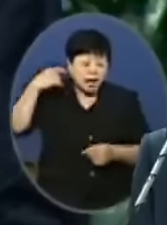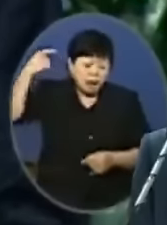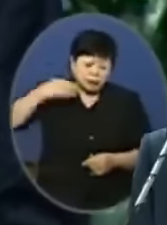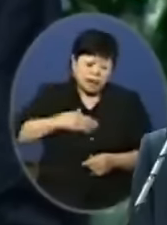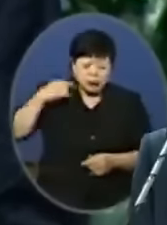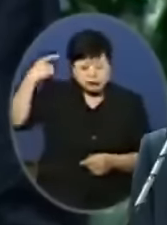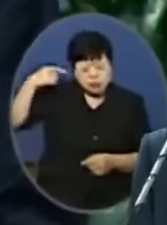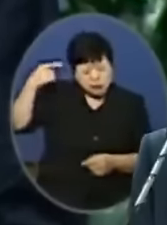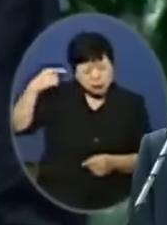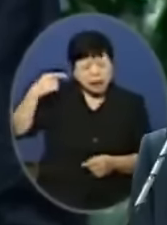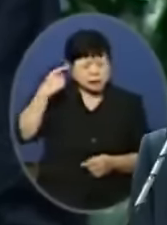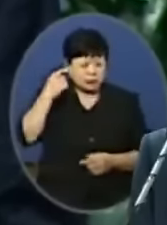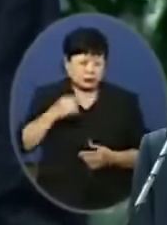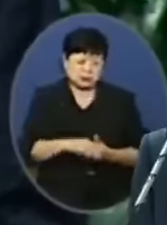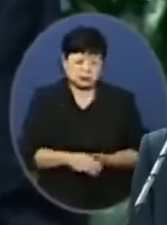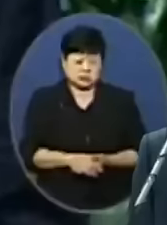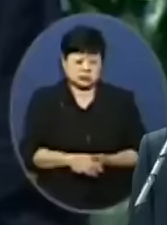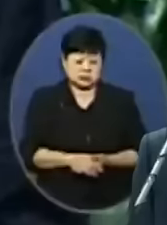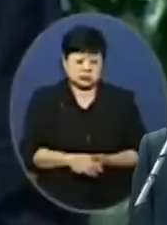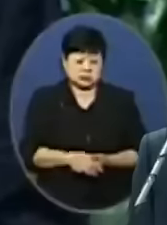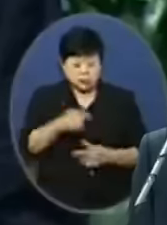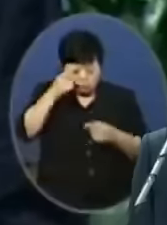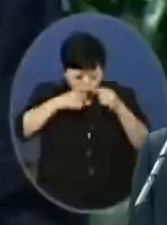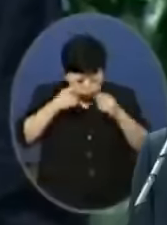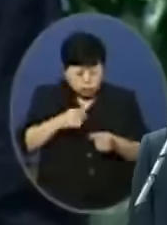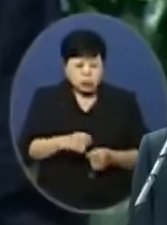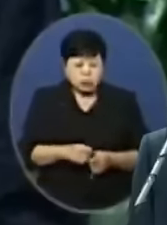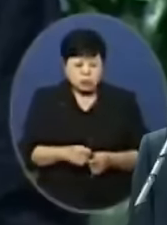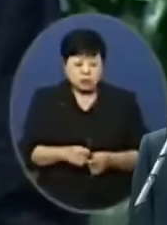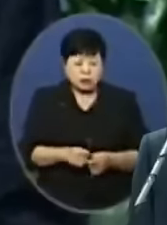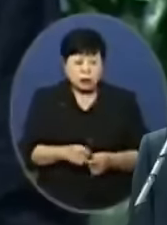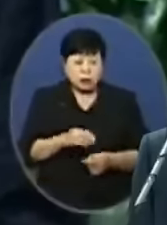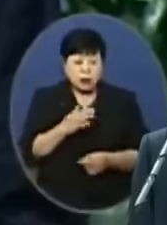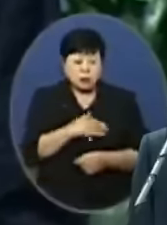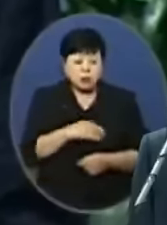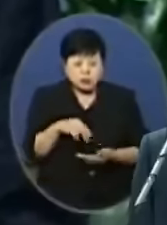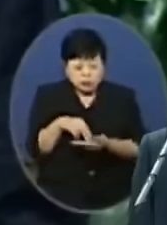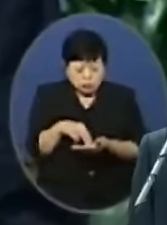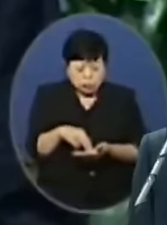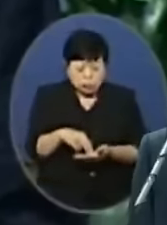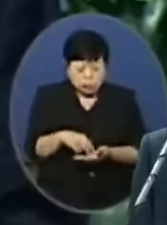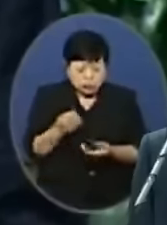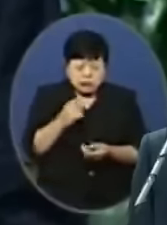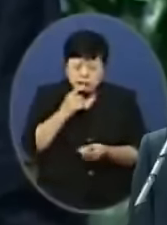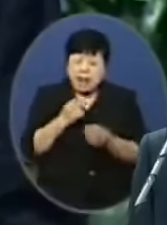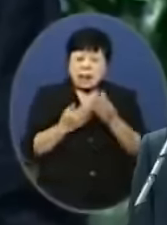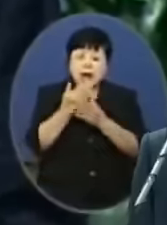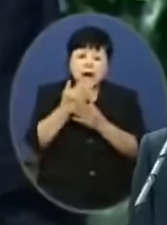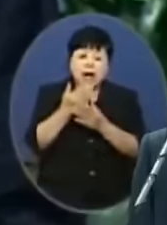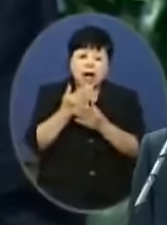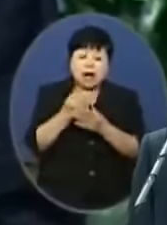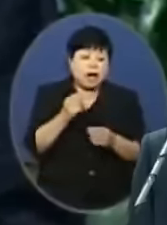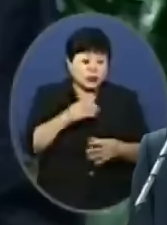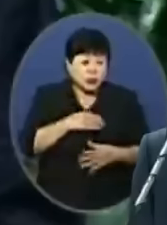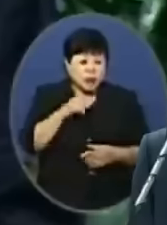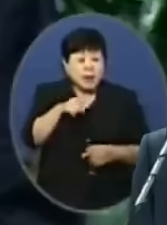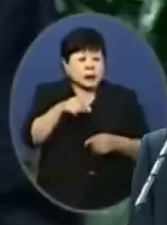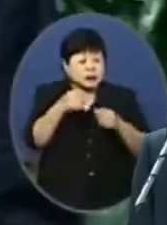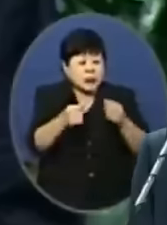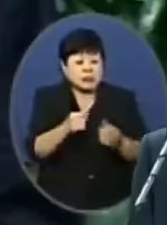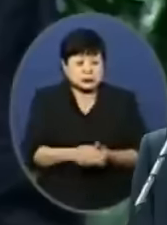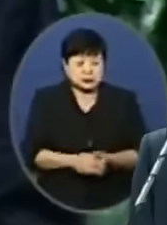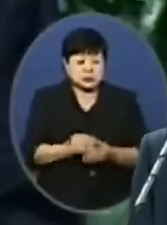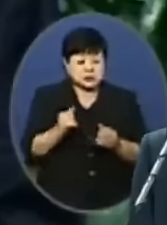버렸다 이제는. 안 우는 울음도 울리고 내리 떨리고 입에서 이상한 말이 나오고 그래 놀래서 밖으로